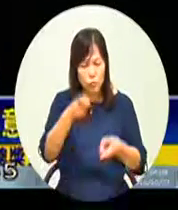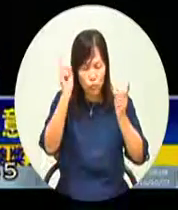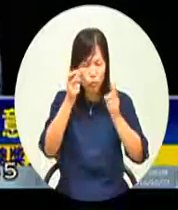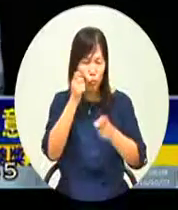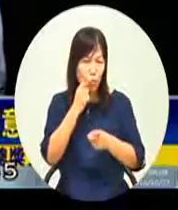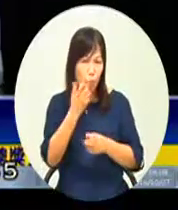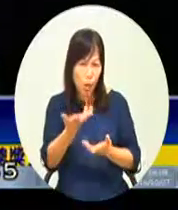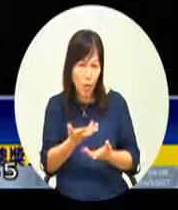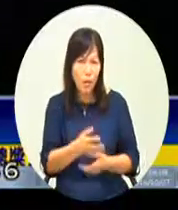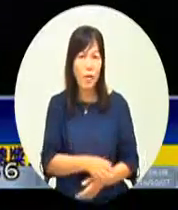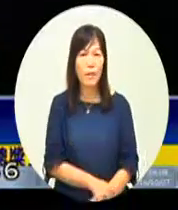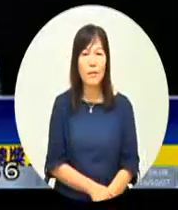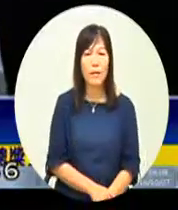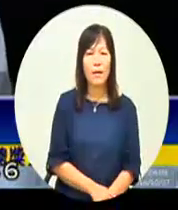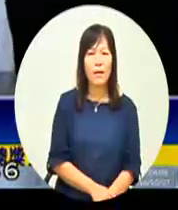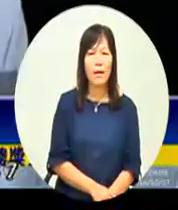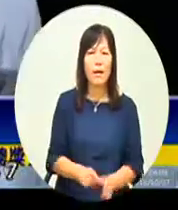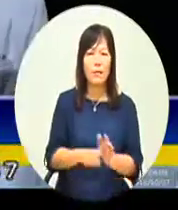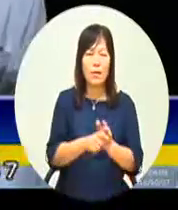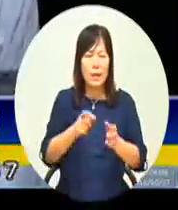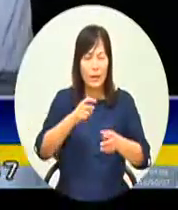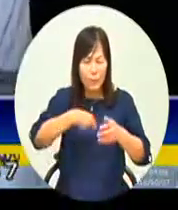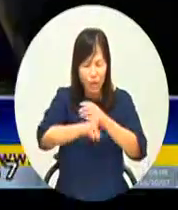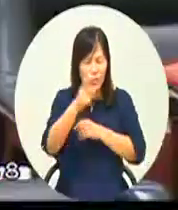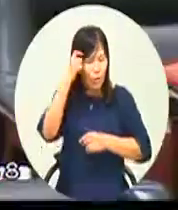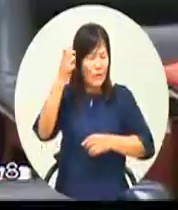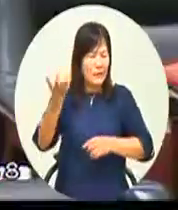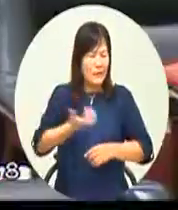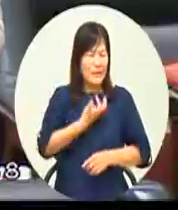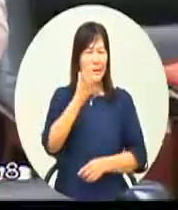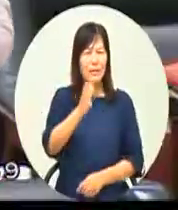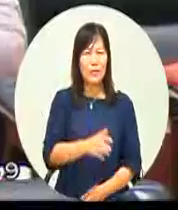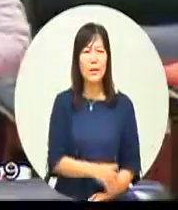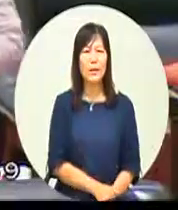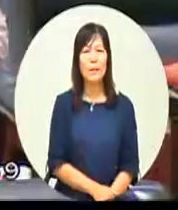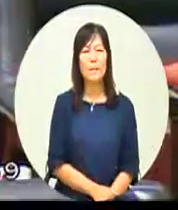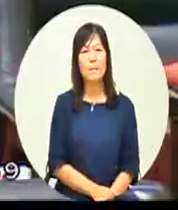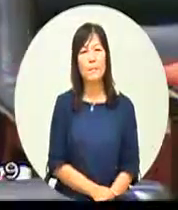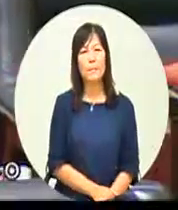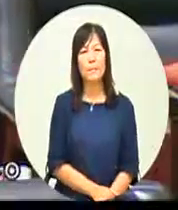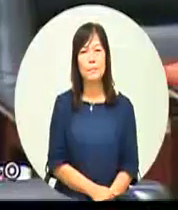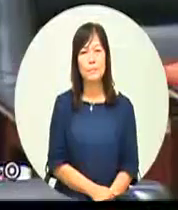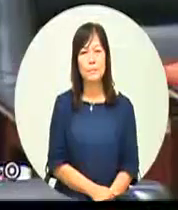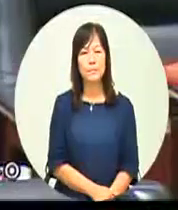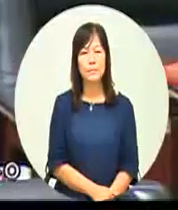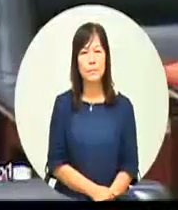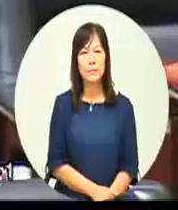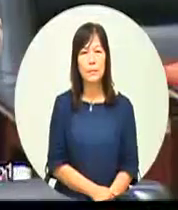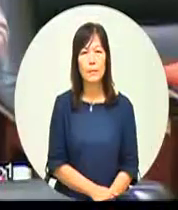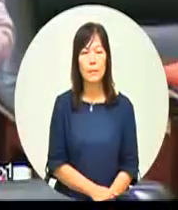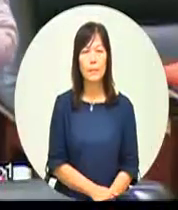思个。 啊哪个？ 我造谣别送啊。 好，下一页。下一页。